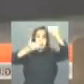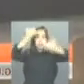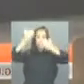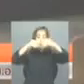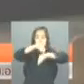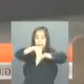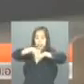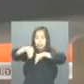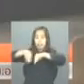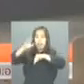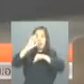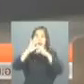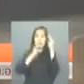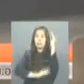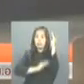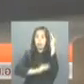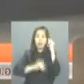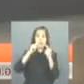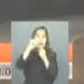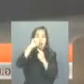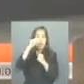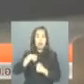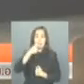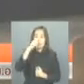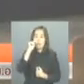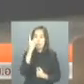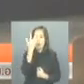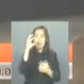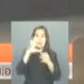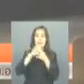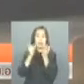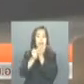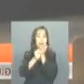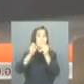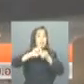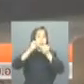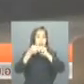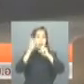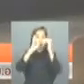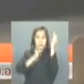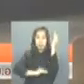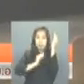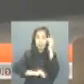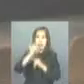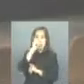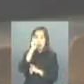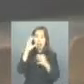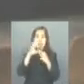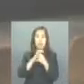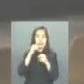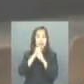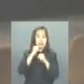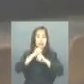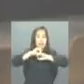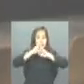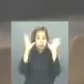นำมาจัดแสดงค่ะเพื่อตอกย้ำให้เห็นถึงความล้มเหลวในการแก้ไขปัญหารวมทั้งทวงถามนะคะความชัดเจนเกี่ยวกับทิศ